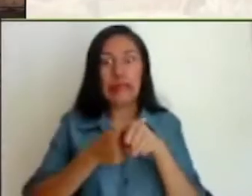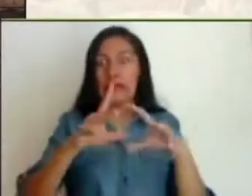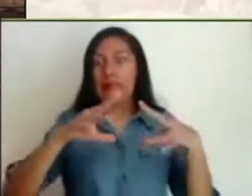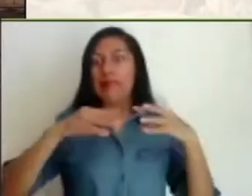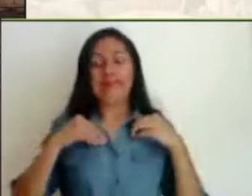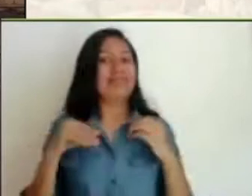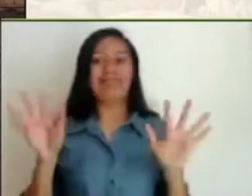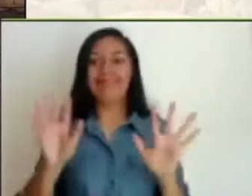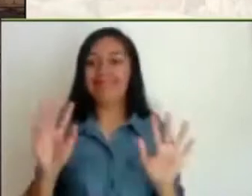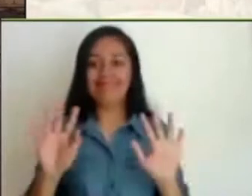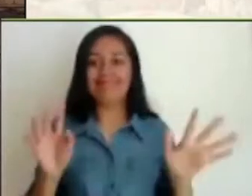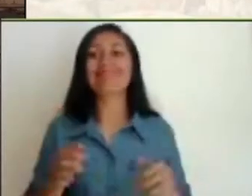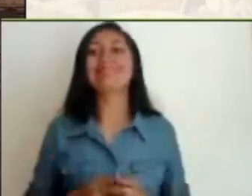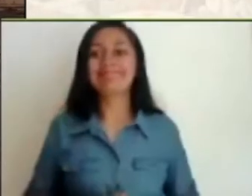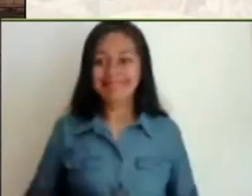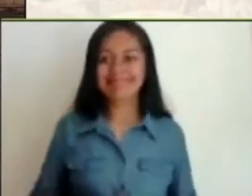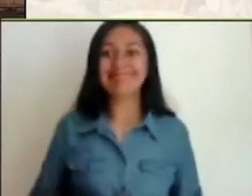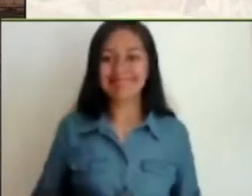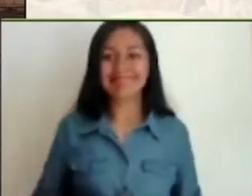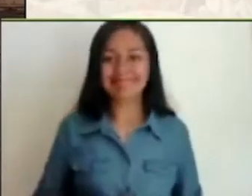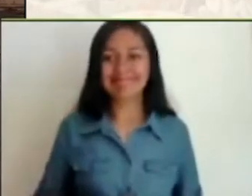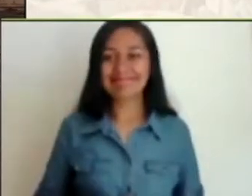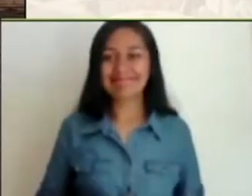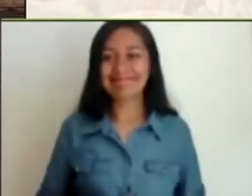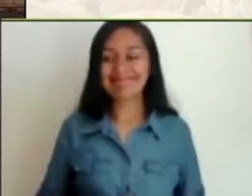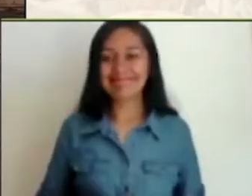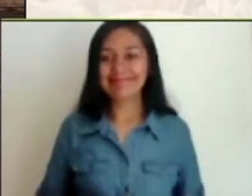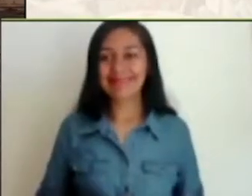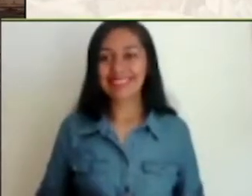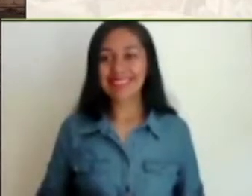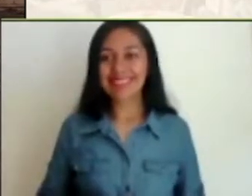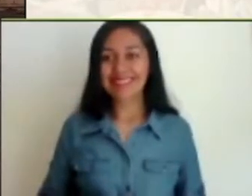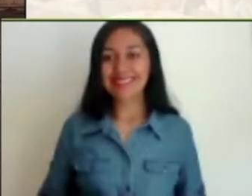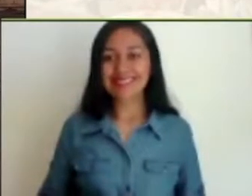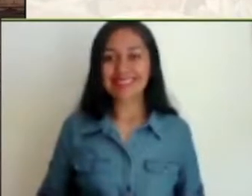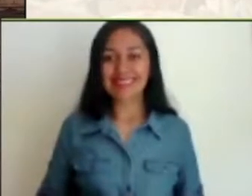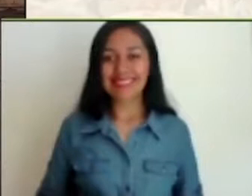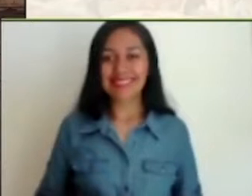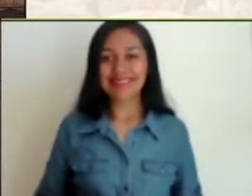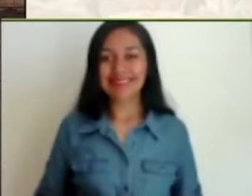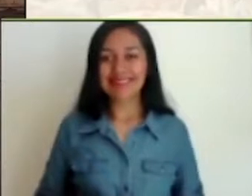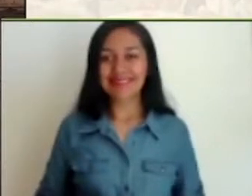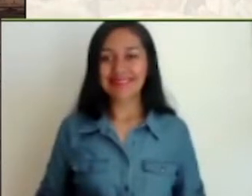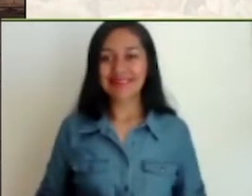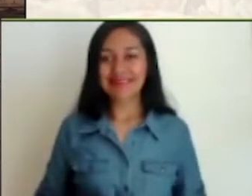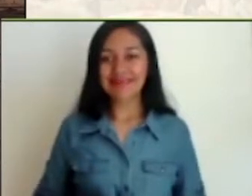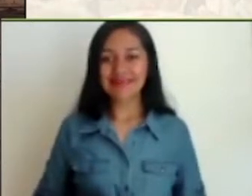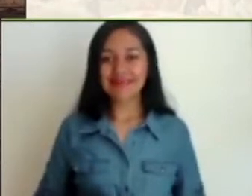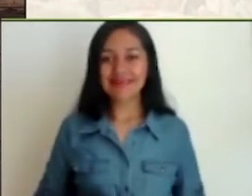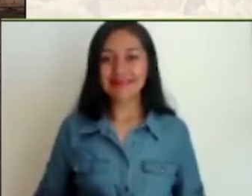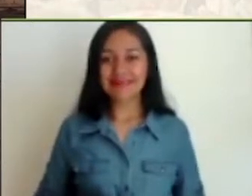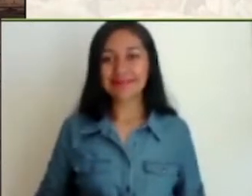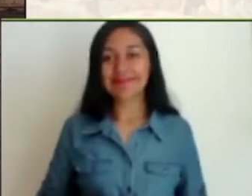ove aveva sede il monastero di Santa Maria di Nazareth. Dal nome Nazareth ebbe origine il termine